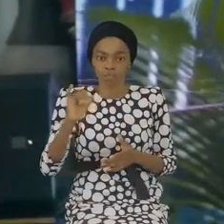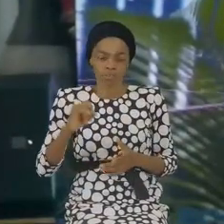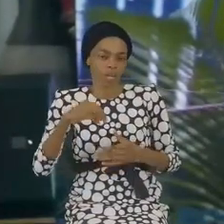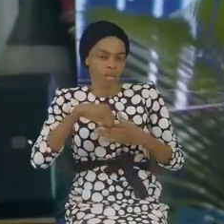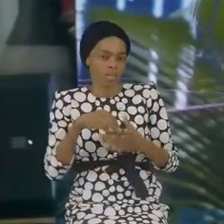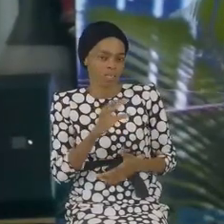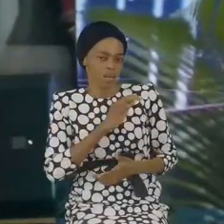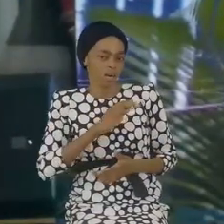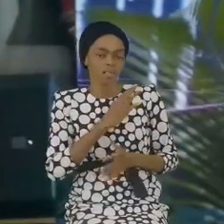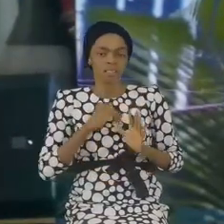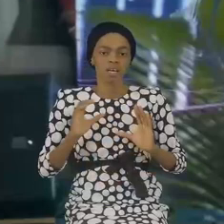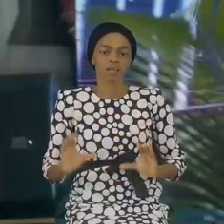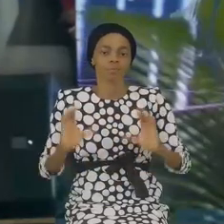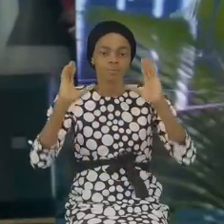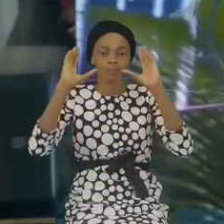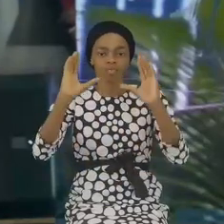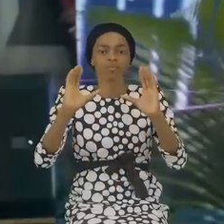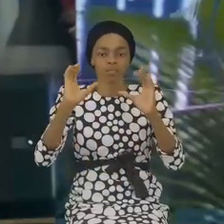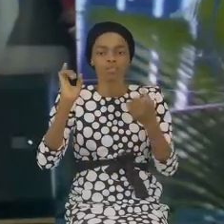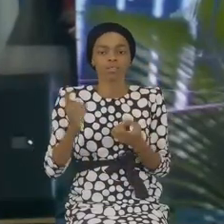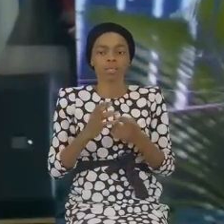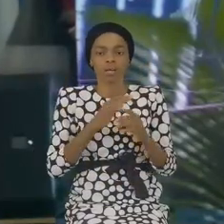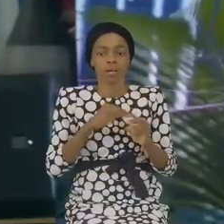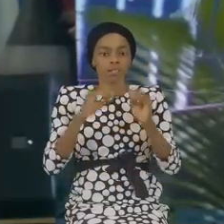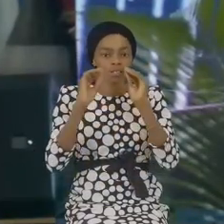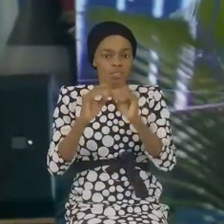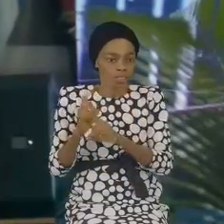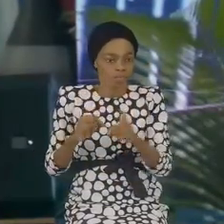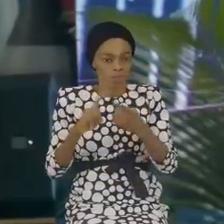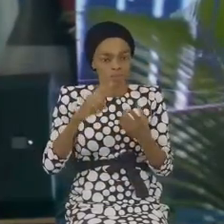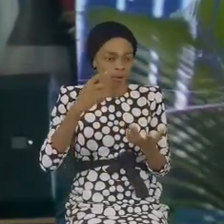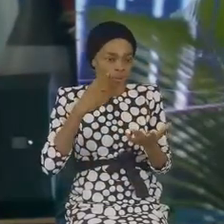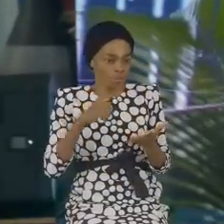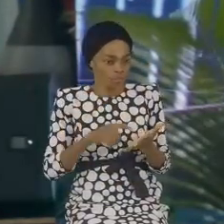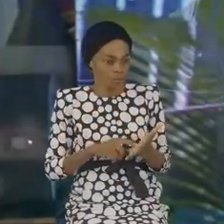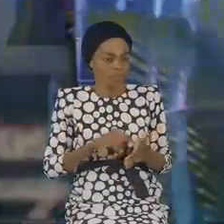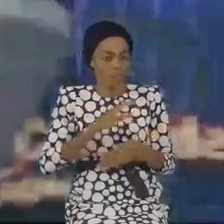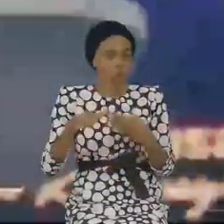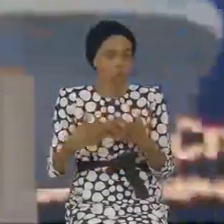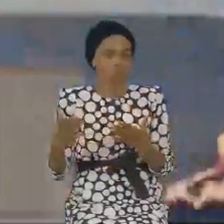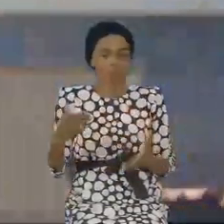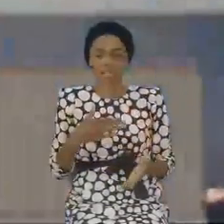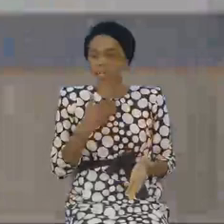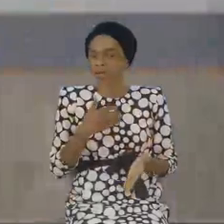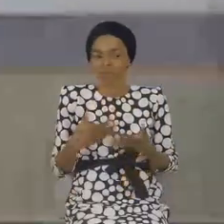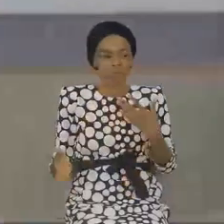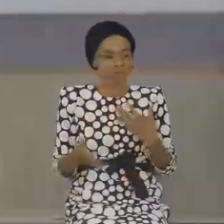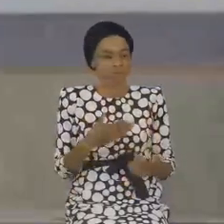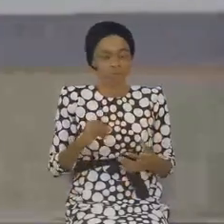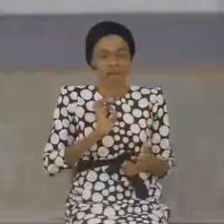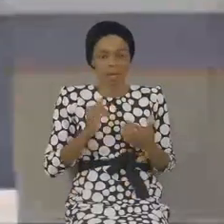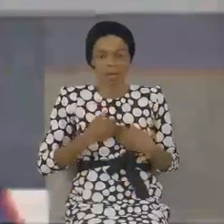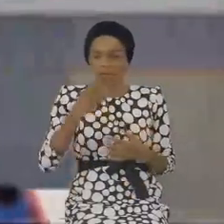leur engagement et leur consécration. Enseignez-les à observer tout ce que je vous ai prescrit. Et voici, il